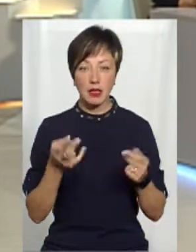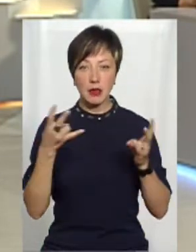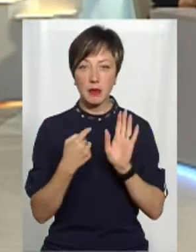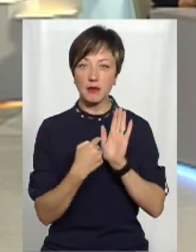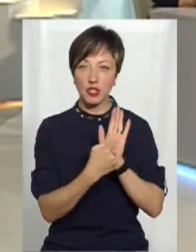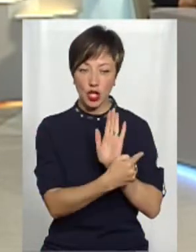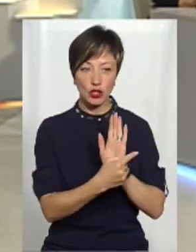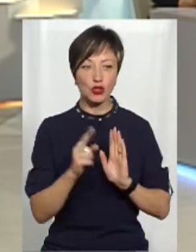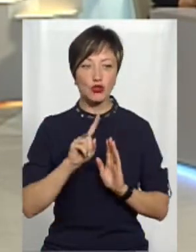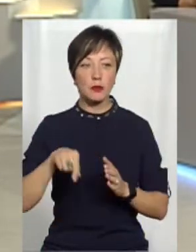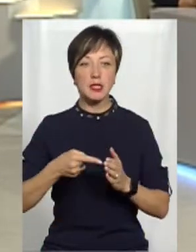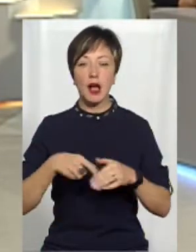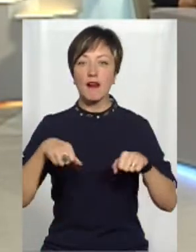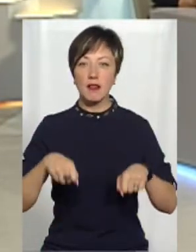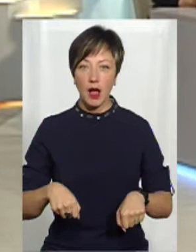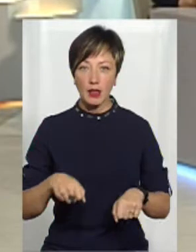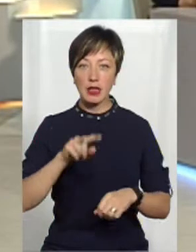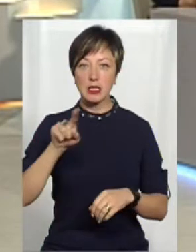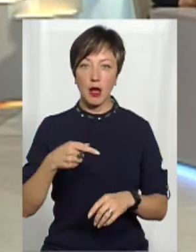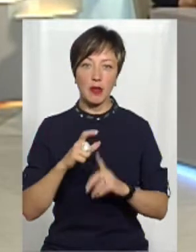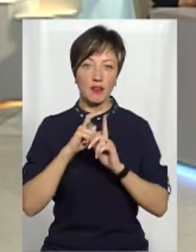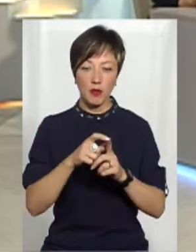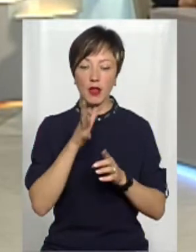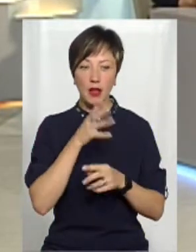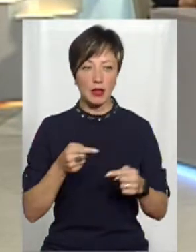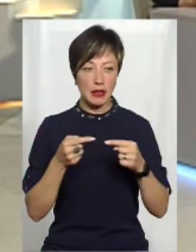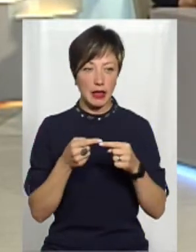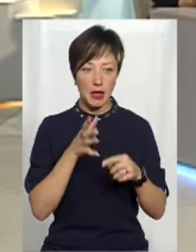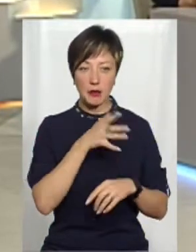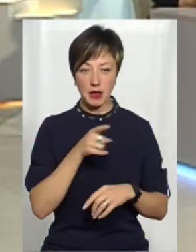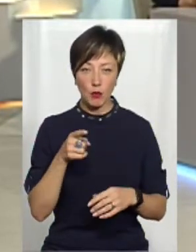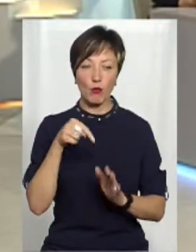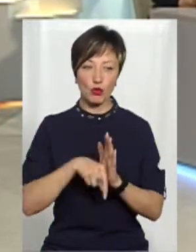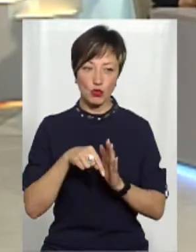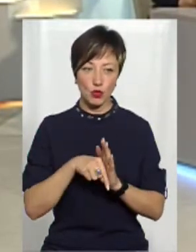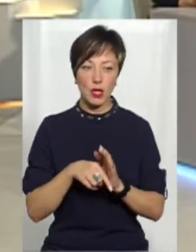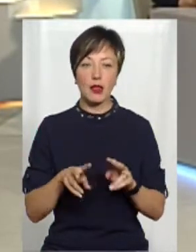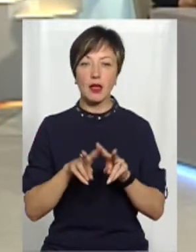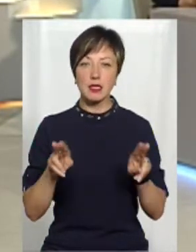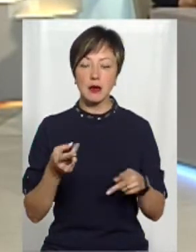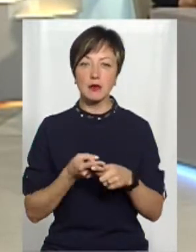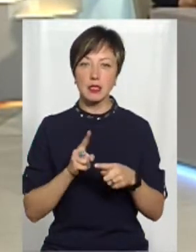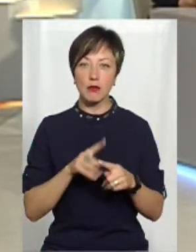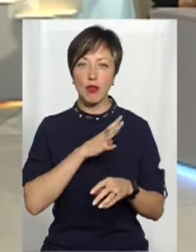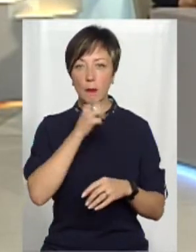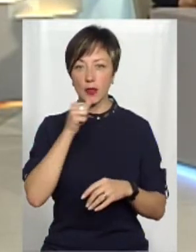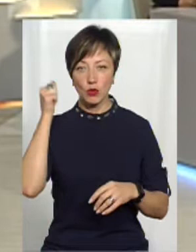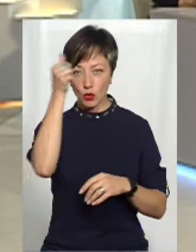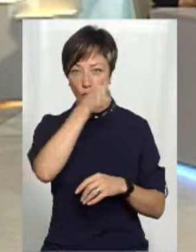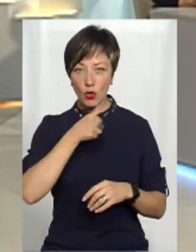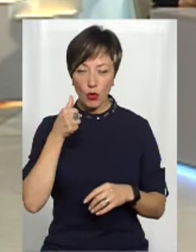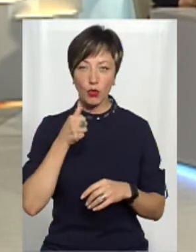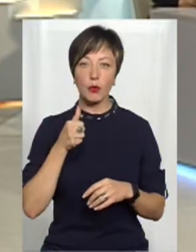міська влада на запити відповідає в терміни визначені і по суті. І так само це було і минулого року,